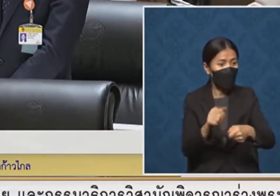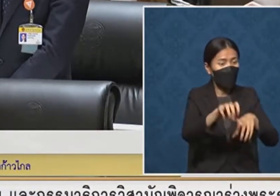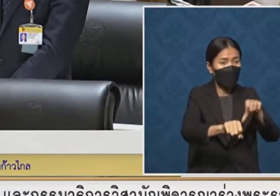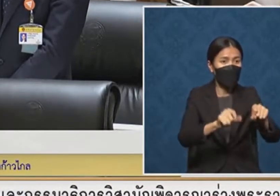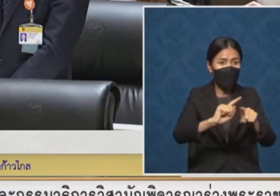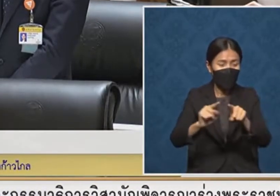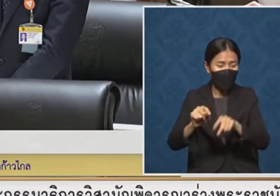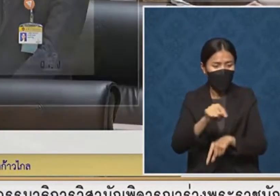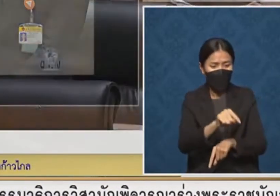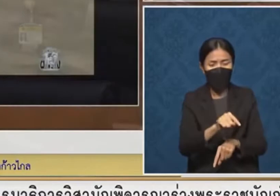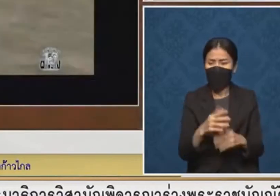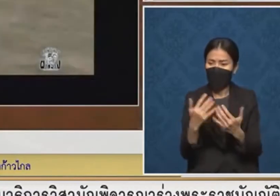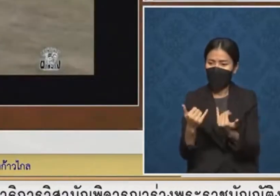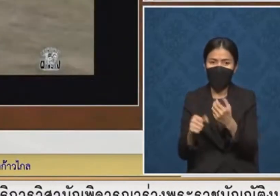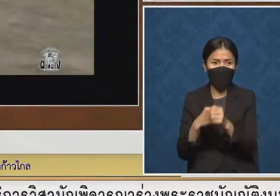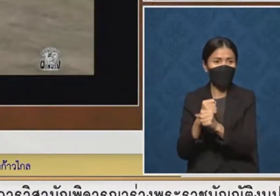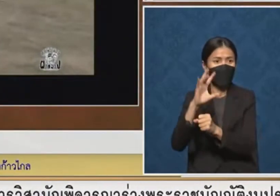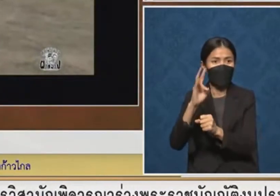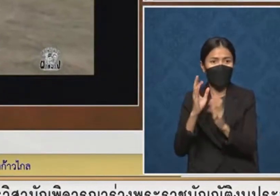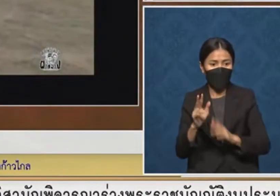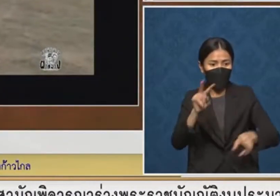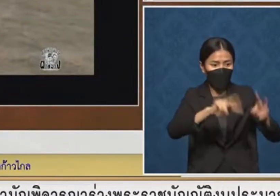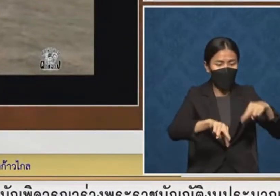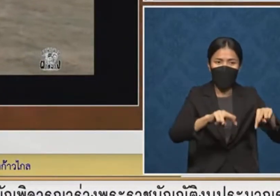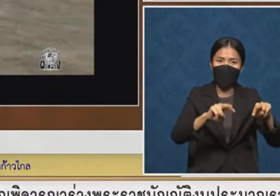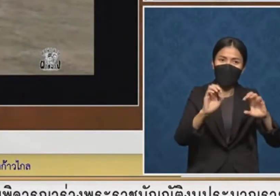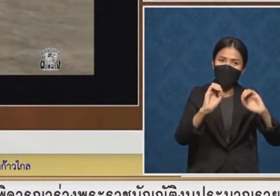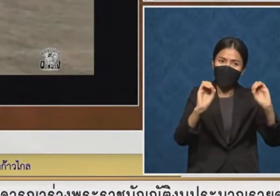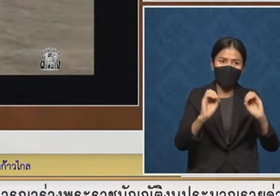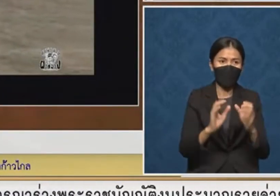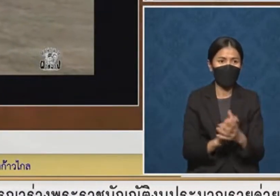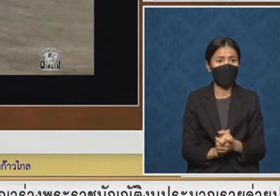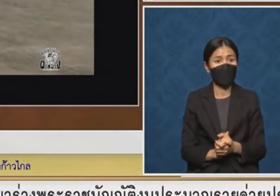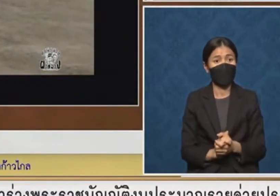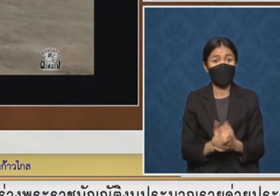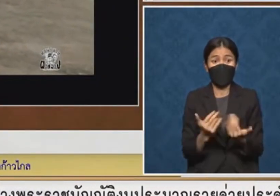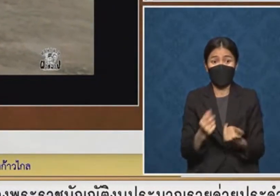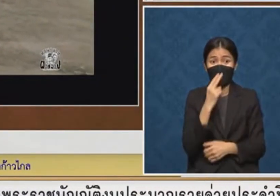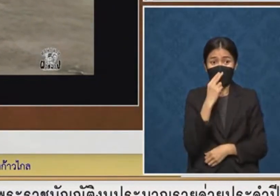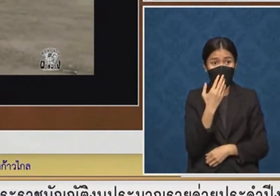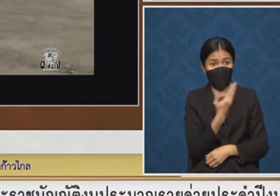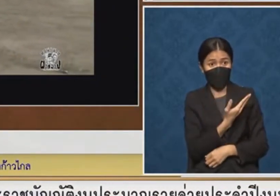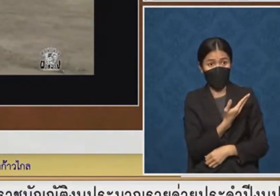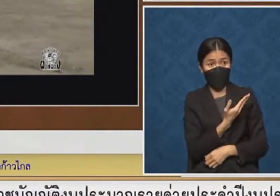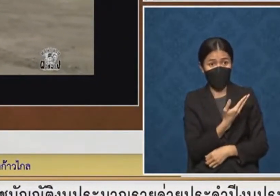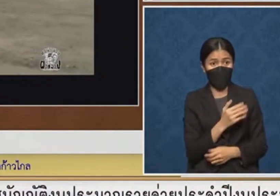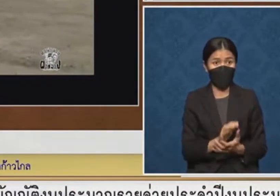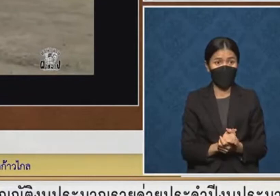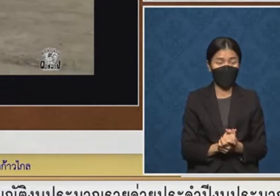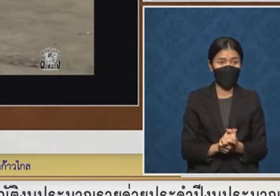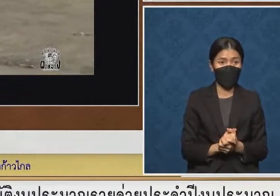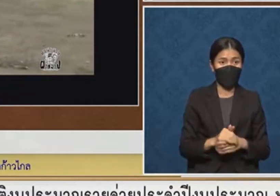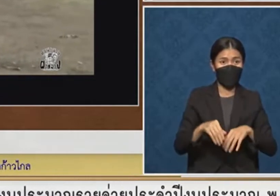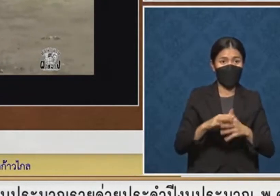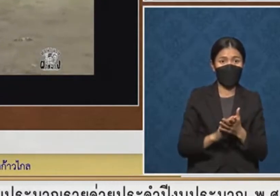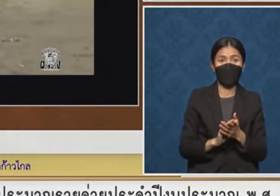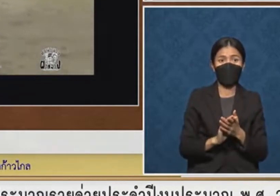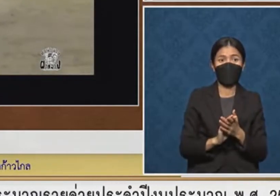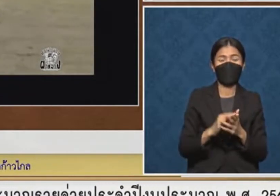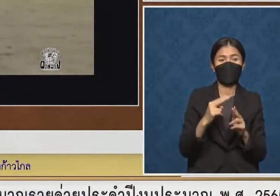อคิหนึนะครับผมกเลยอยากรู้ครัว่าหนวยงานนเขาทำอะไรอัี้คอกมตปโงครัที่ฝึโดยสอนชน